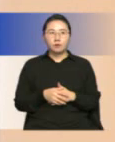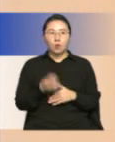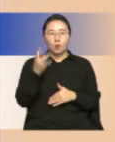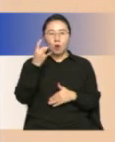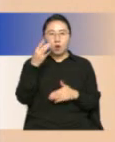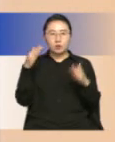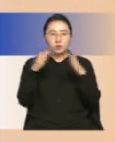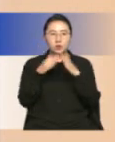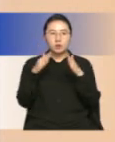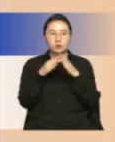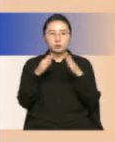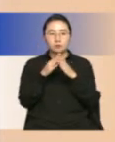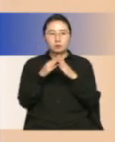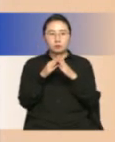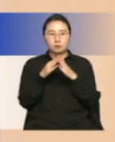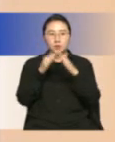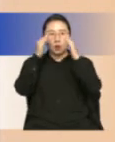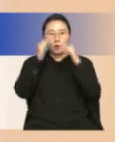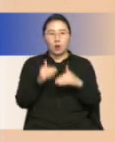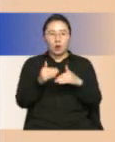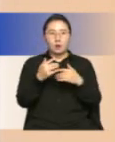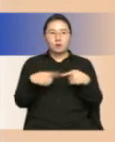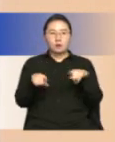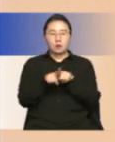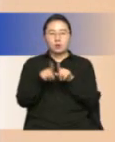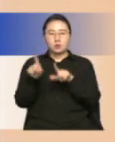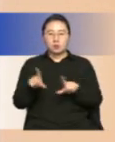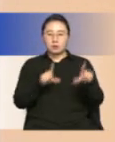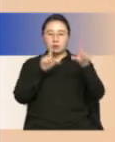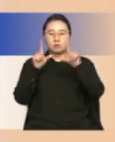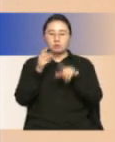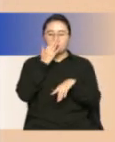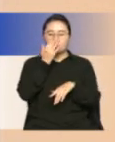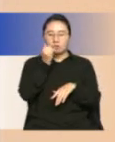기존의 청신호 주택의 특화된 내용이